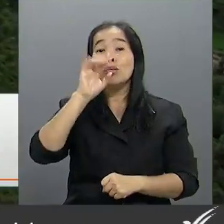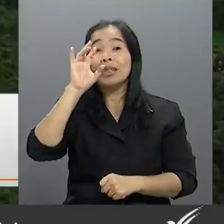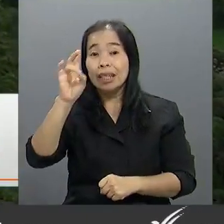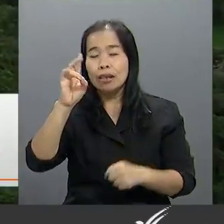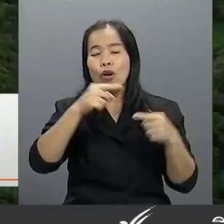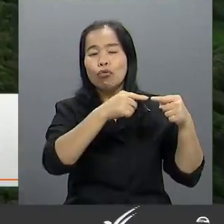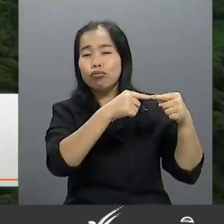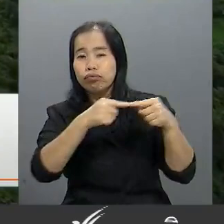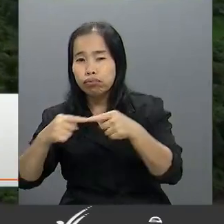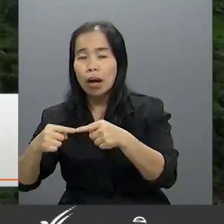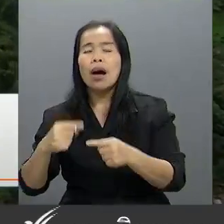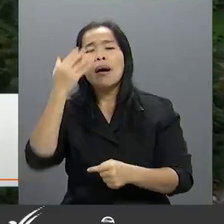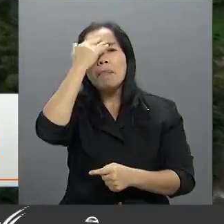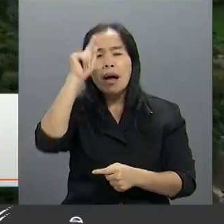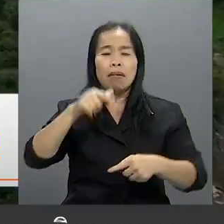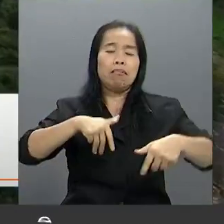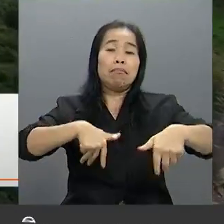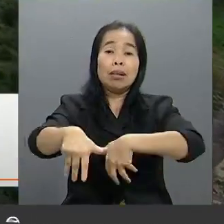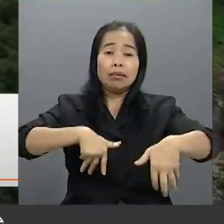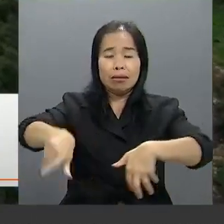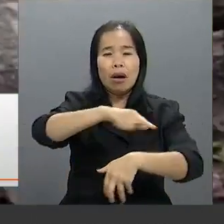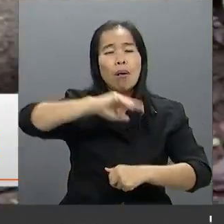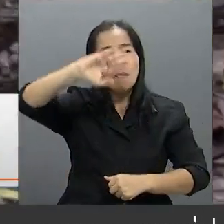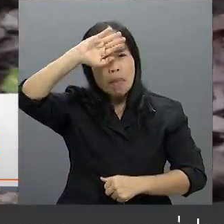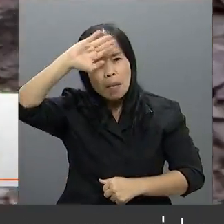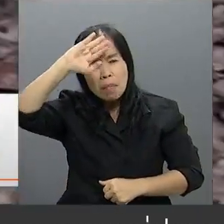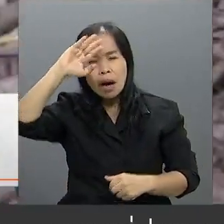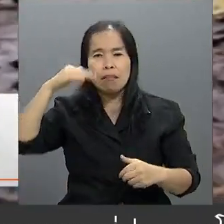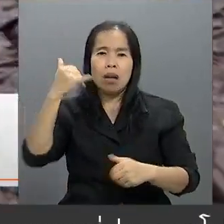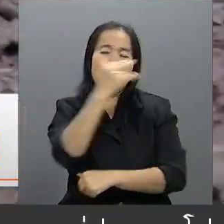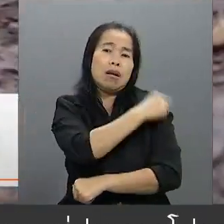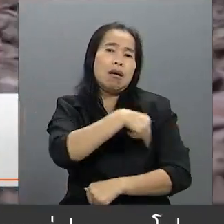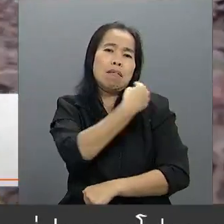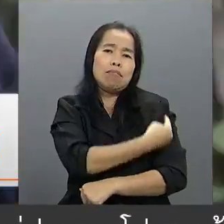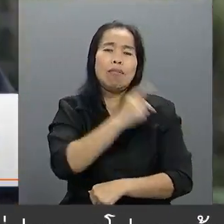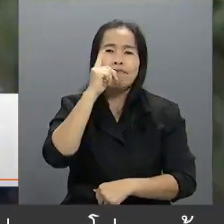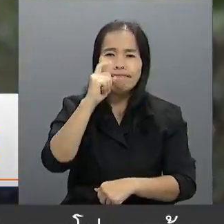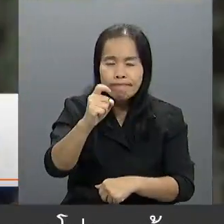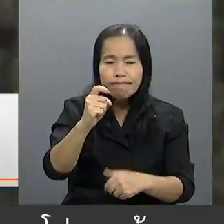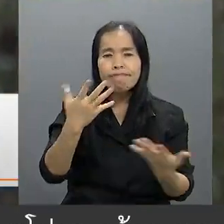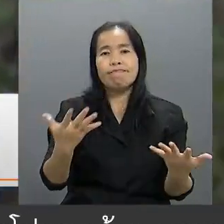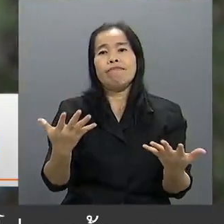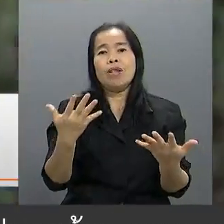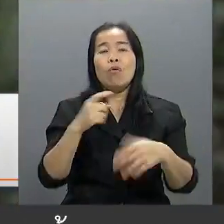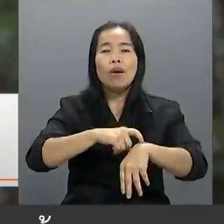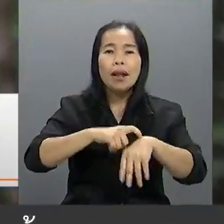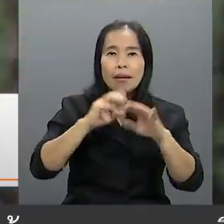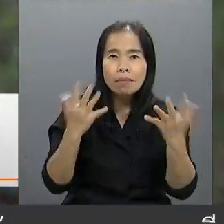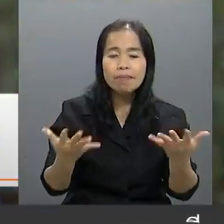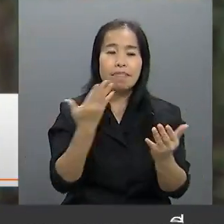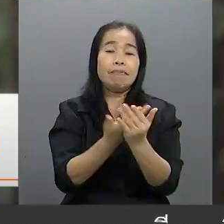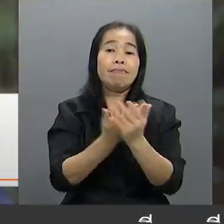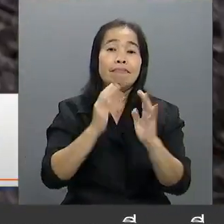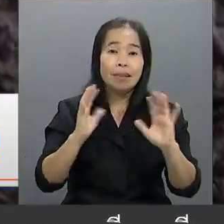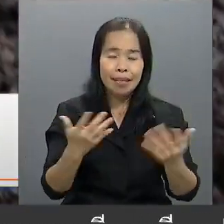ราษฎรเหล่านั้นนะคะเมื่อเจ็บป่วยก็ไม่มีโอกาสได้รับการรักษาจากการแพทย์แผนปัจจุบันจึงทรงพระกรุณาโปรดเกล้าโปร